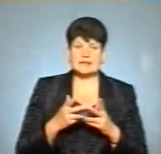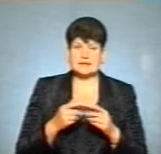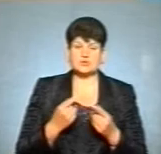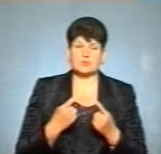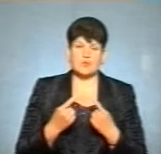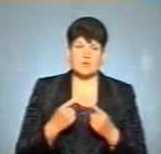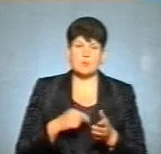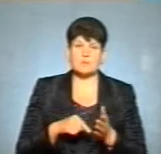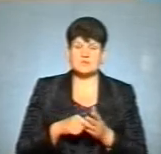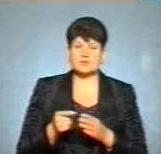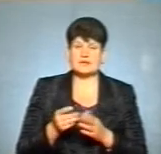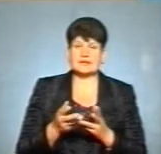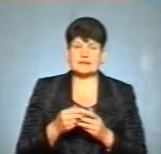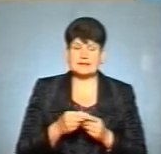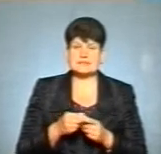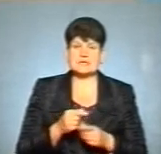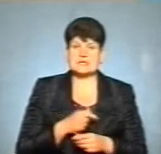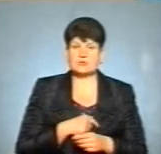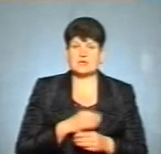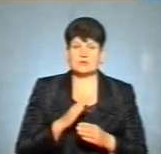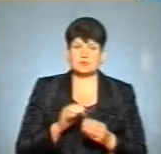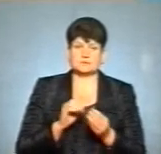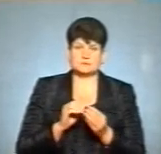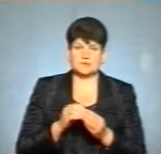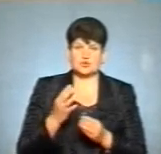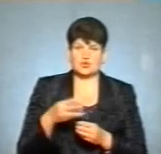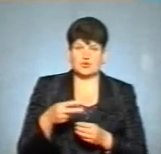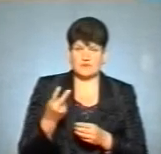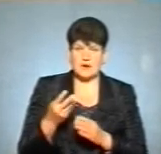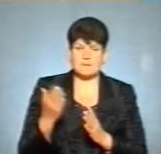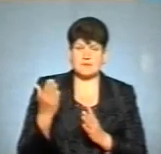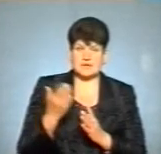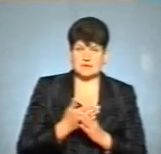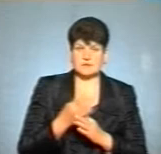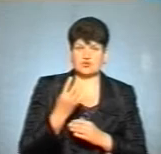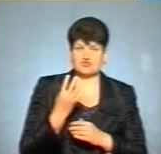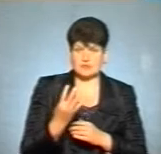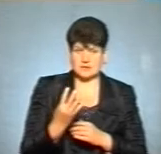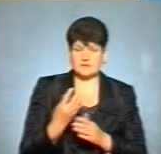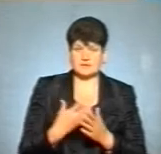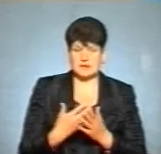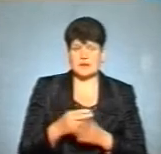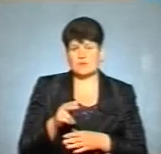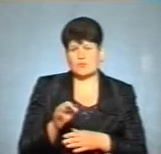місто Тернопіль, кількість депутатів буде сталою, 42 депутати, відповідно, якщо ми ділимо на 4 округи, це приблизно там по